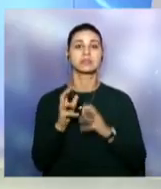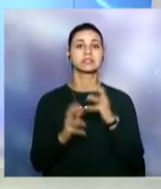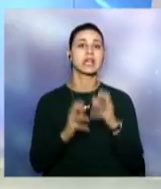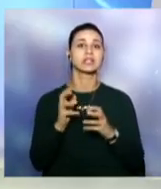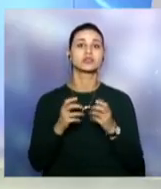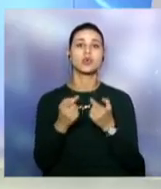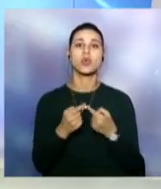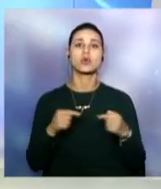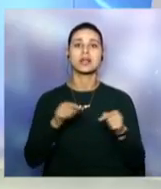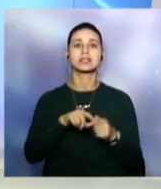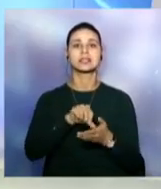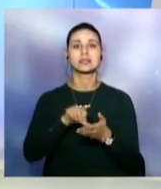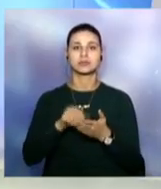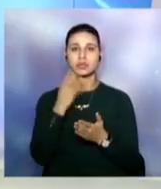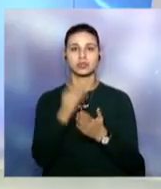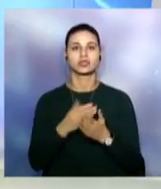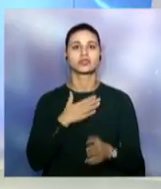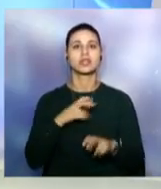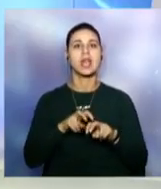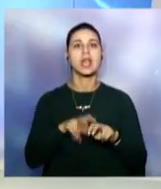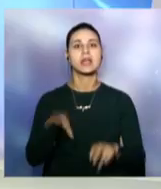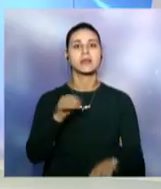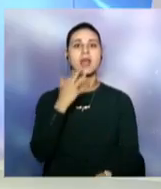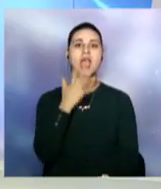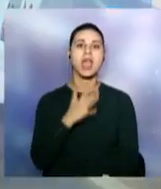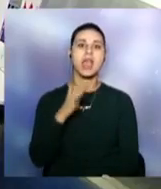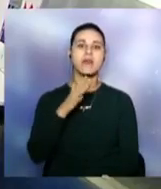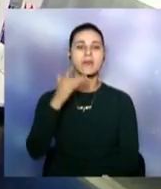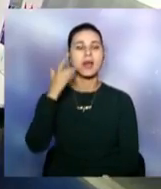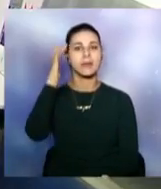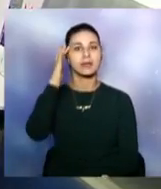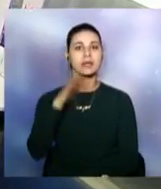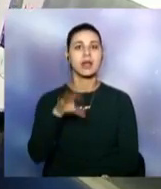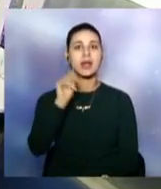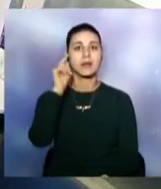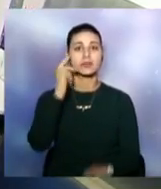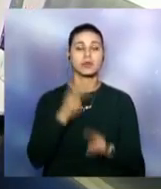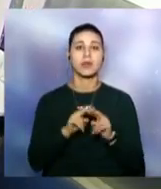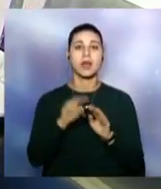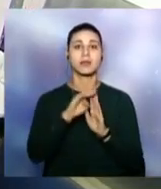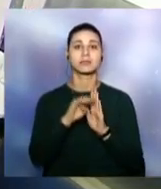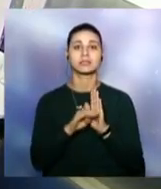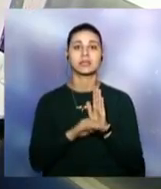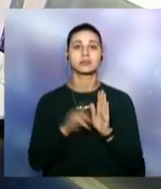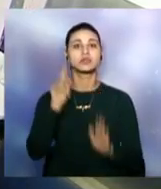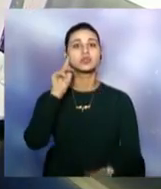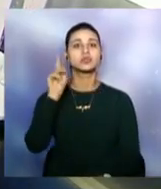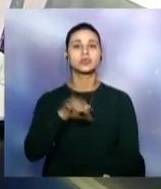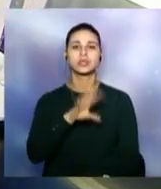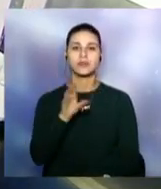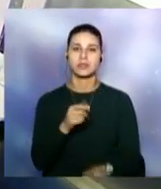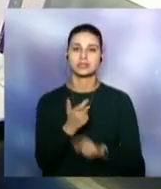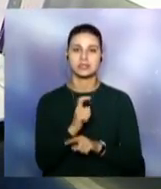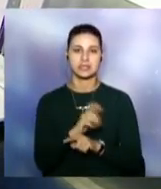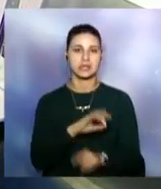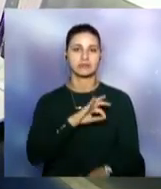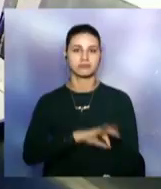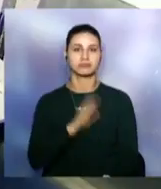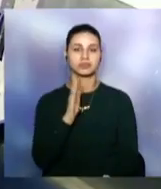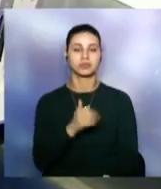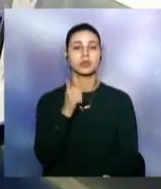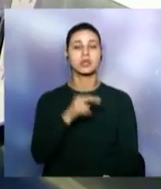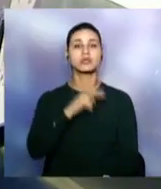ორგანიზაციების წარმომადგენლები, ჩვენი კოლეგები ევროპიდან და ამერიკიდან თვლიან, რომ ამ სქემის ცოდნა ყველა ძალიან წაგვადგება. მოკლედ,